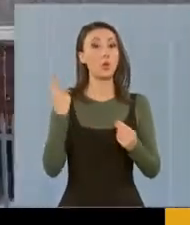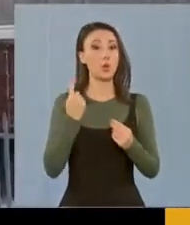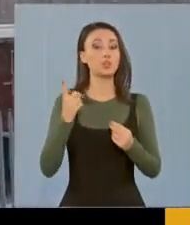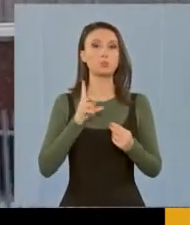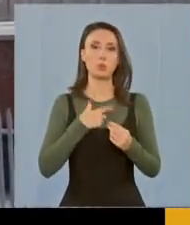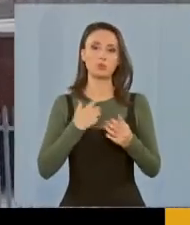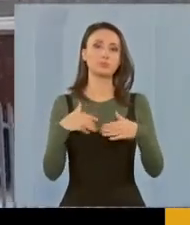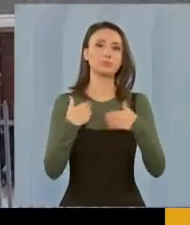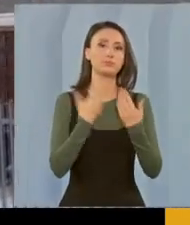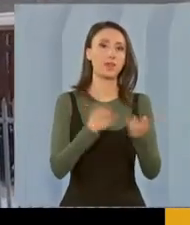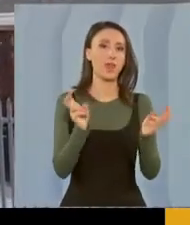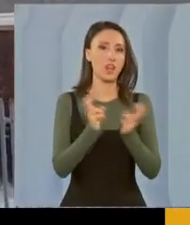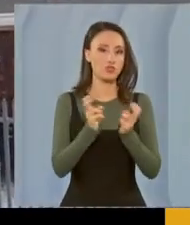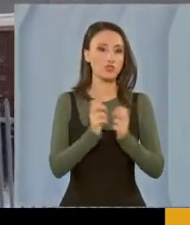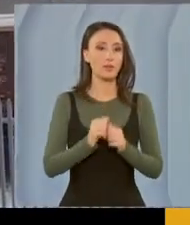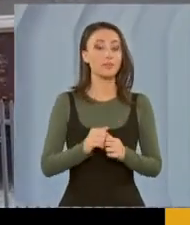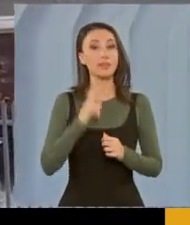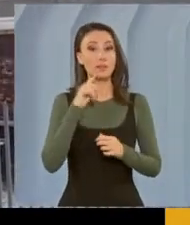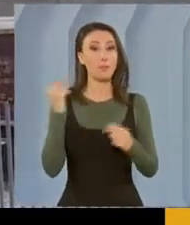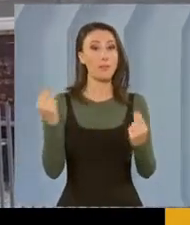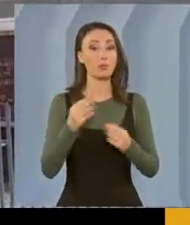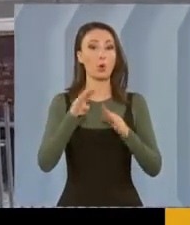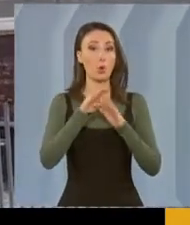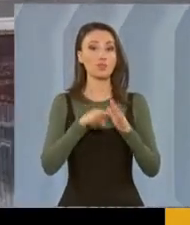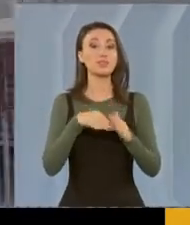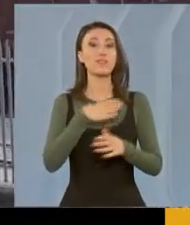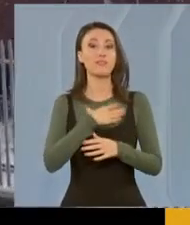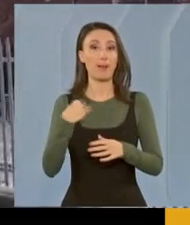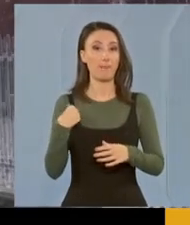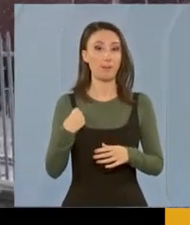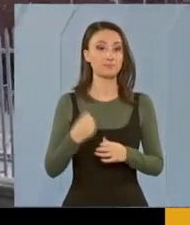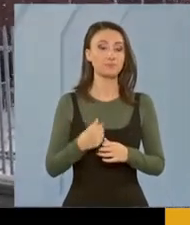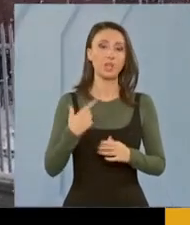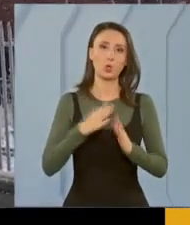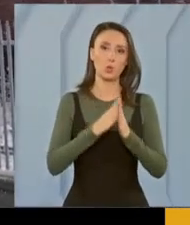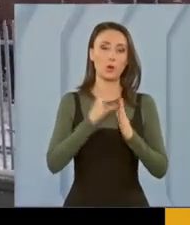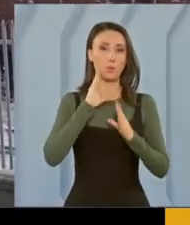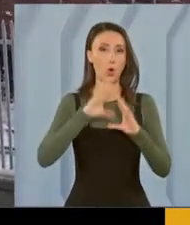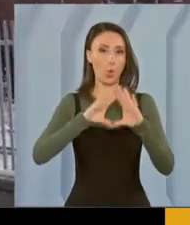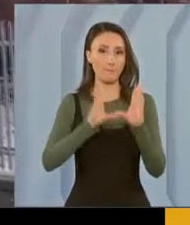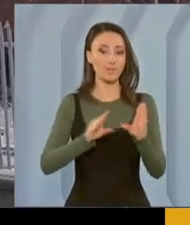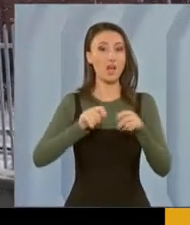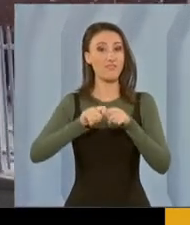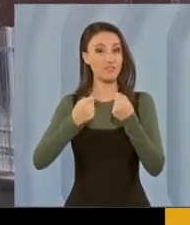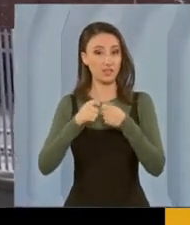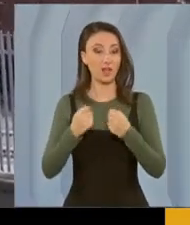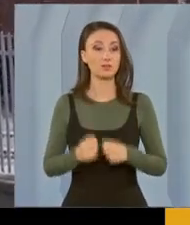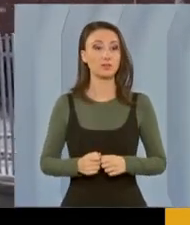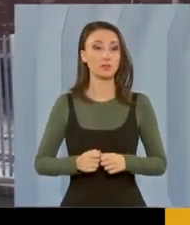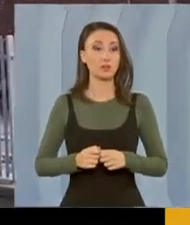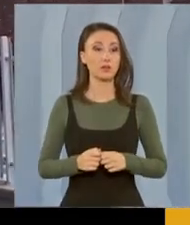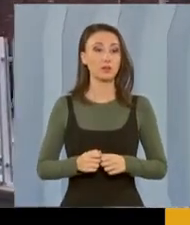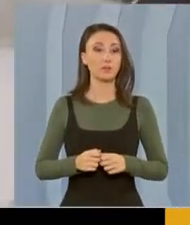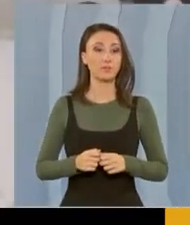alimentate cu energie electrică odată cu îmbunătățirea condițiilor meteo. Îi rugăm pe românii afectați și sunt în continuare, din